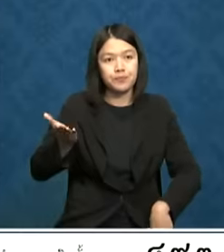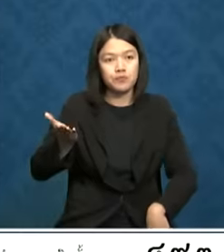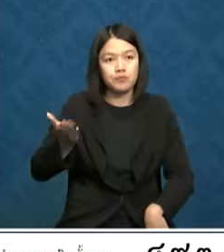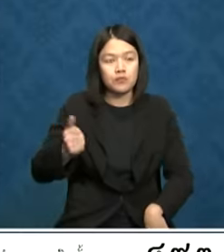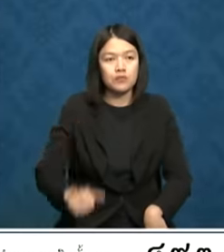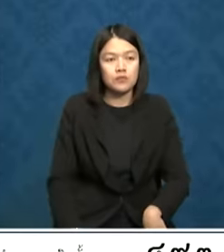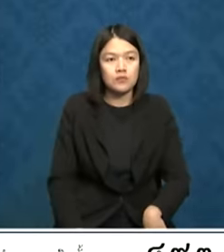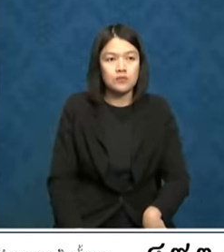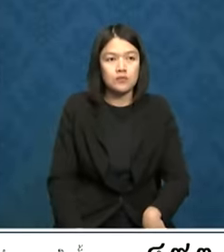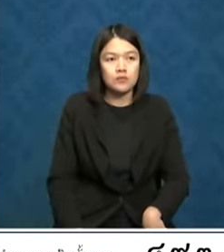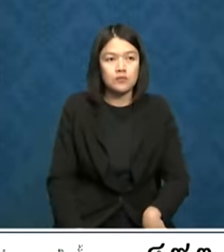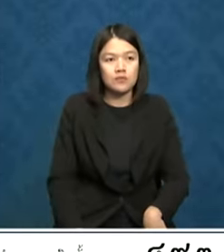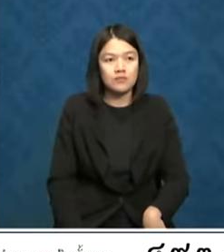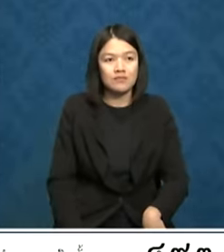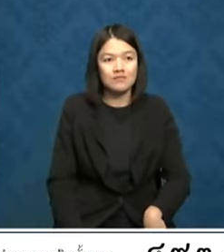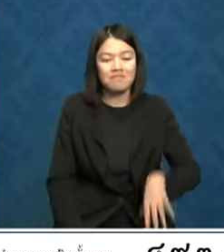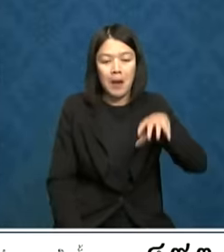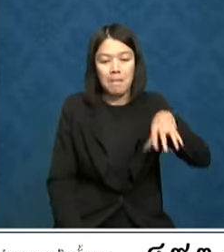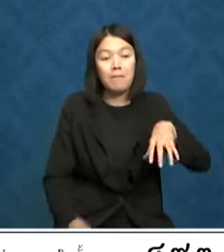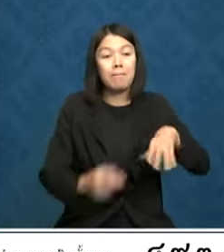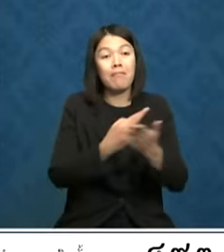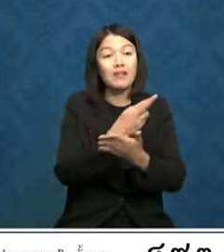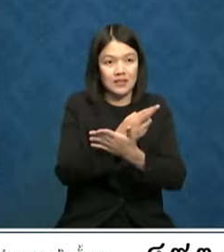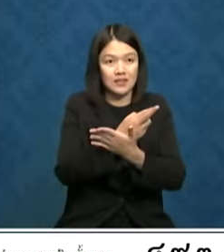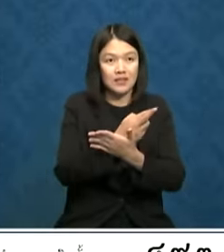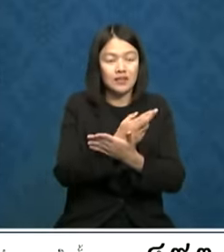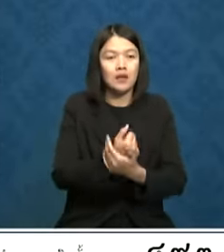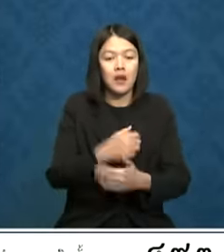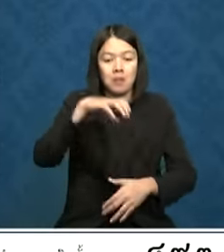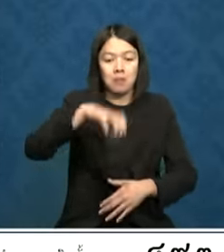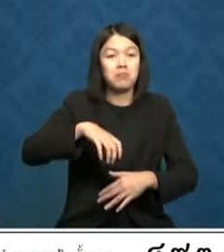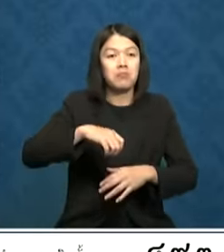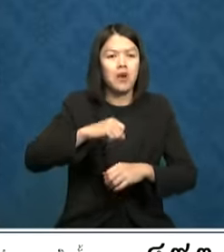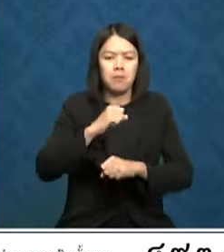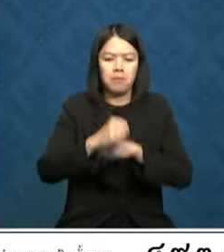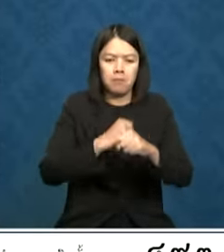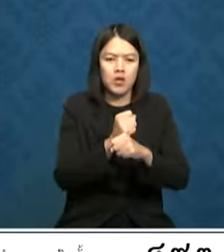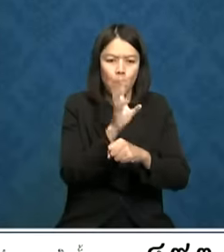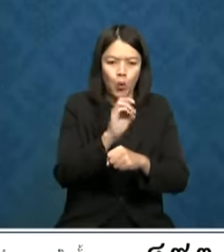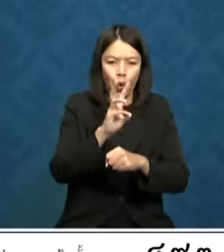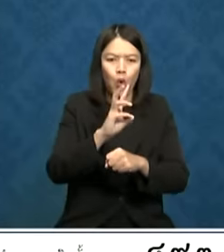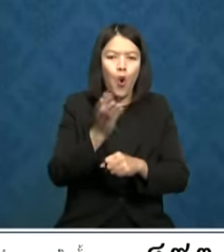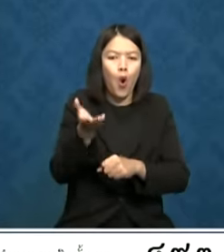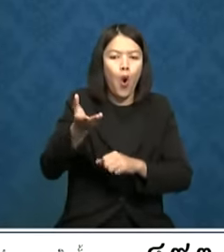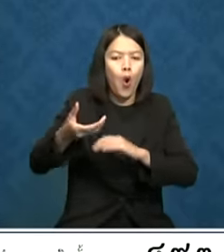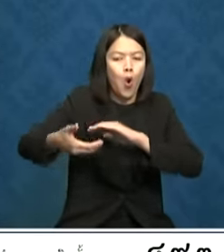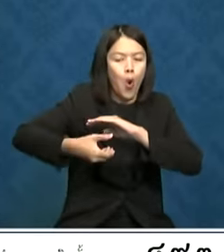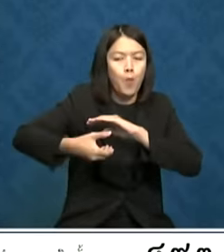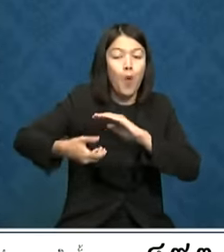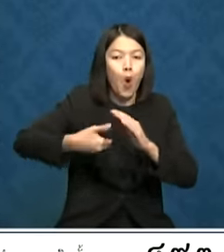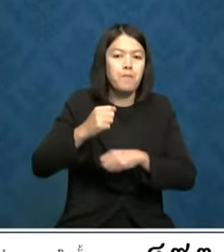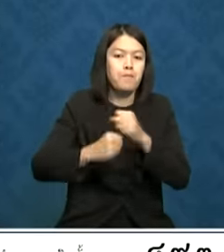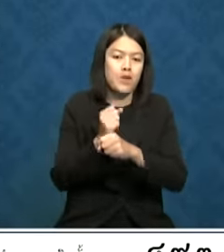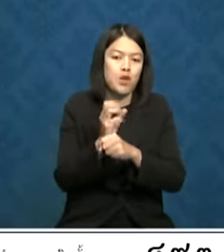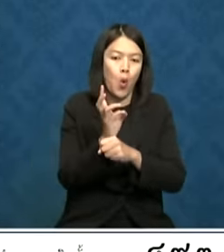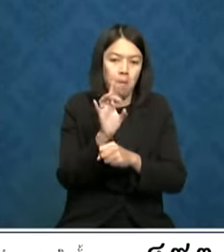ค่ะนี่คือหน้าตาของโรงงานค่ะที่ราชบุรีค่ะซึ่งไปถังที่รอไว้แล้วตั้งแต่ปี 66เพื่อมาของบประมาณปี 68ค่ะดิฉัน